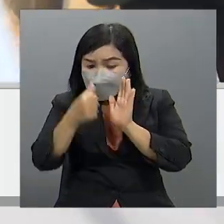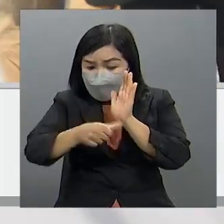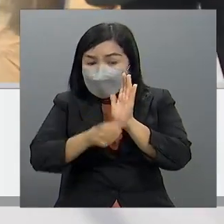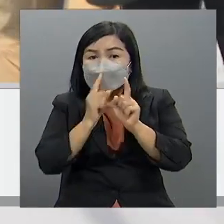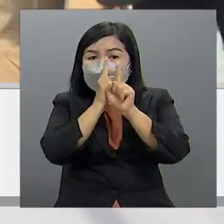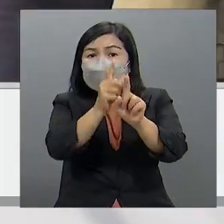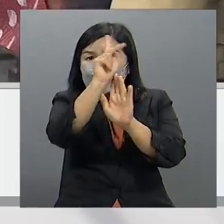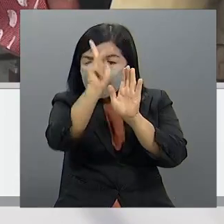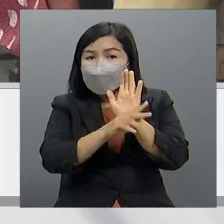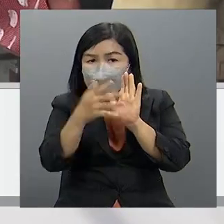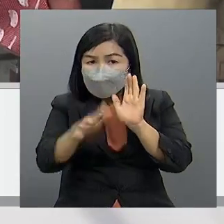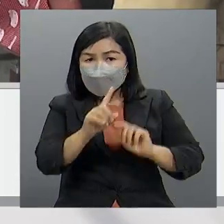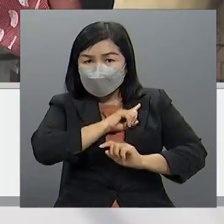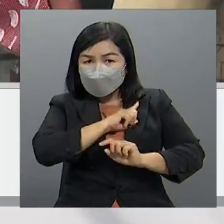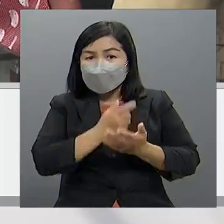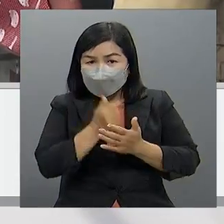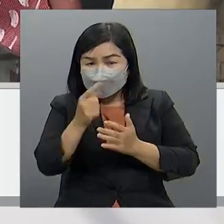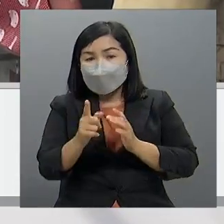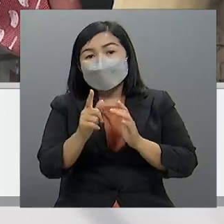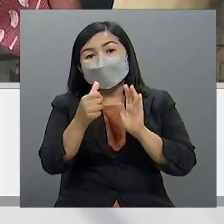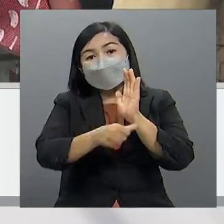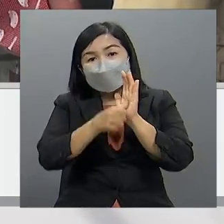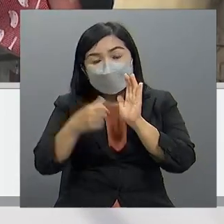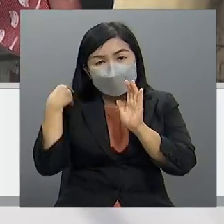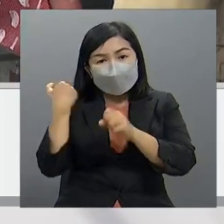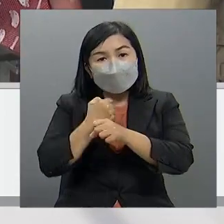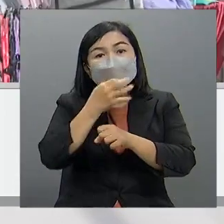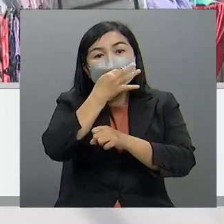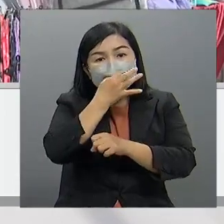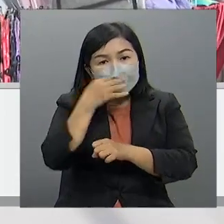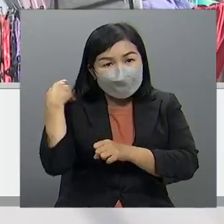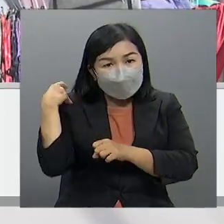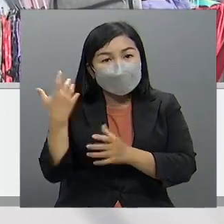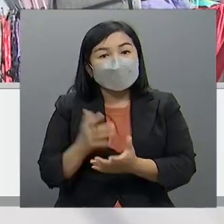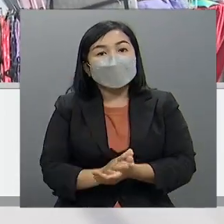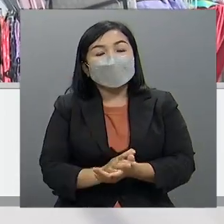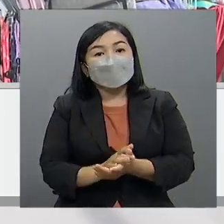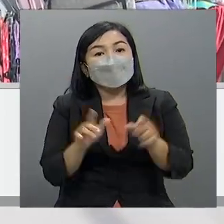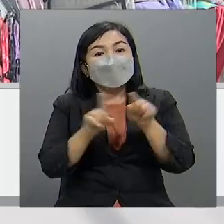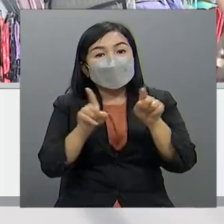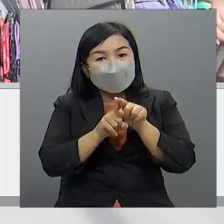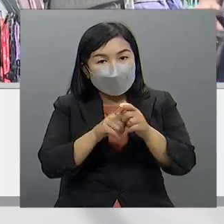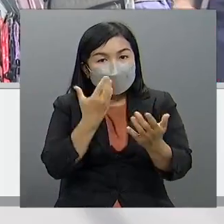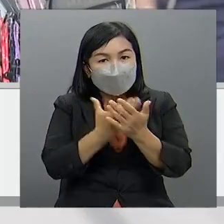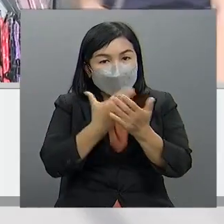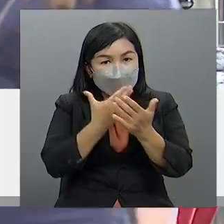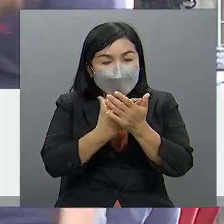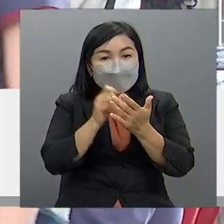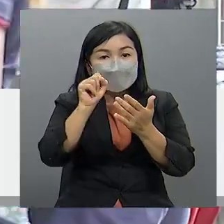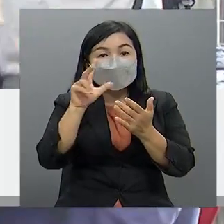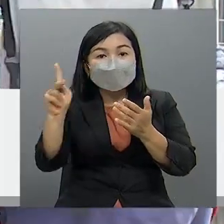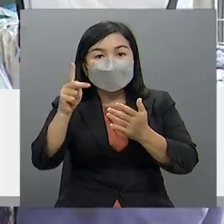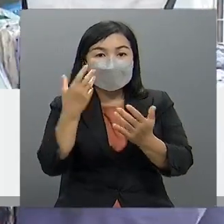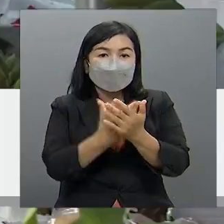แล้วนะคะซึ่งทางนายพรชัยถีระเวชค่ะผู้อำนวยการสำนักงานเศรษฐกิจการคลังหรือว่าสสค.ในฐานะโฆษกกระทรวง